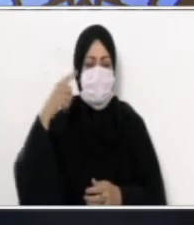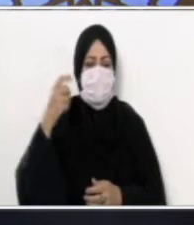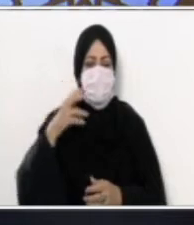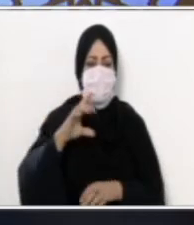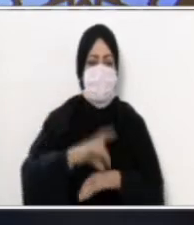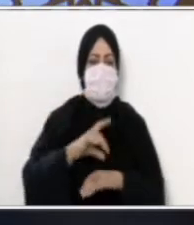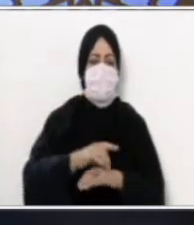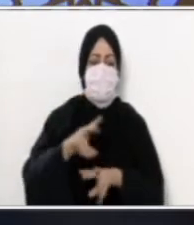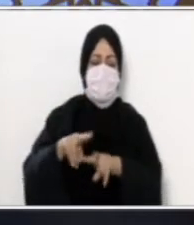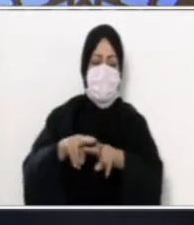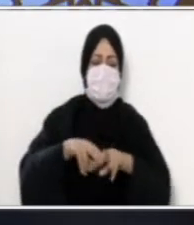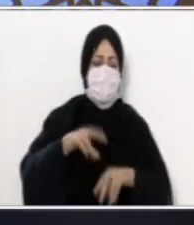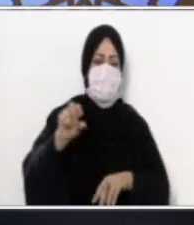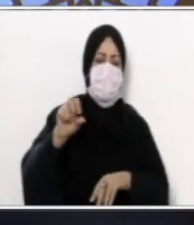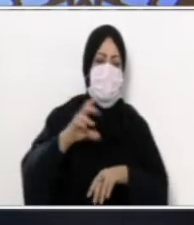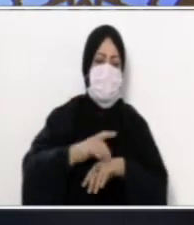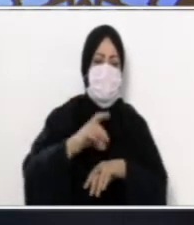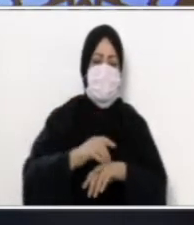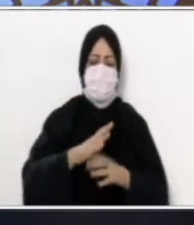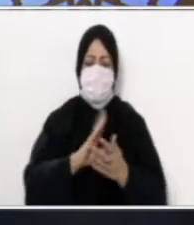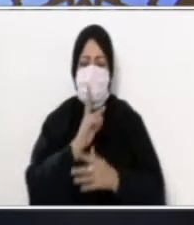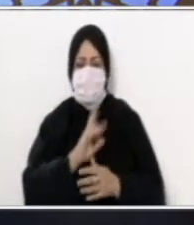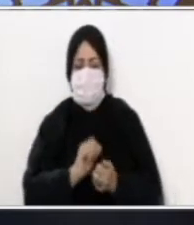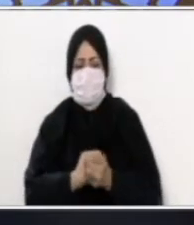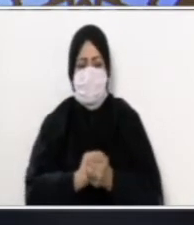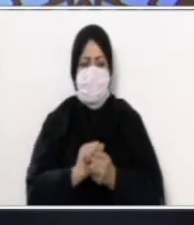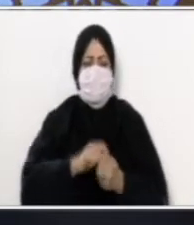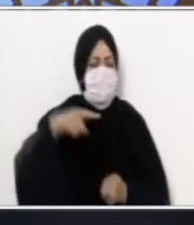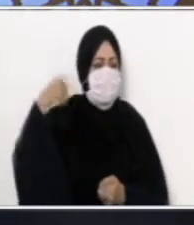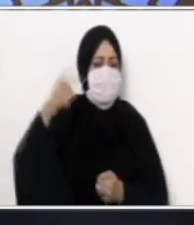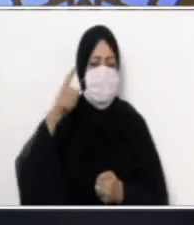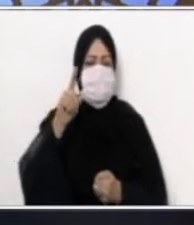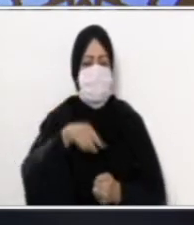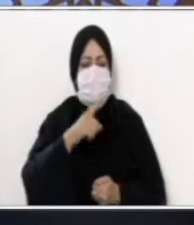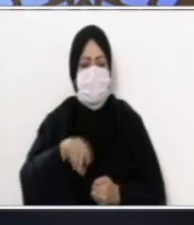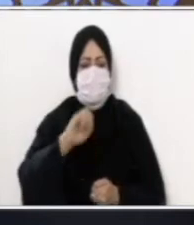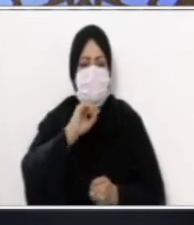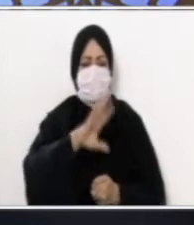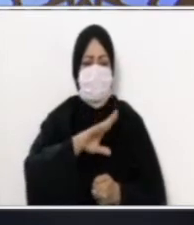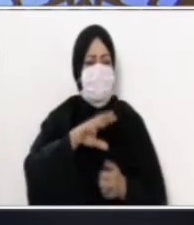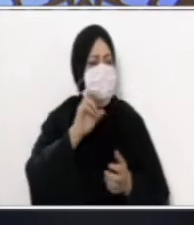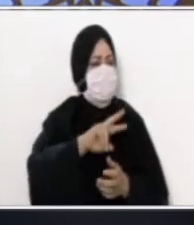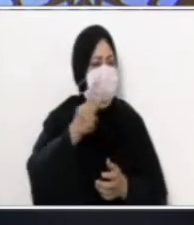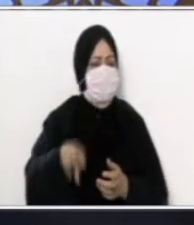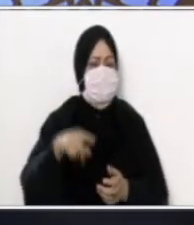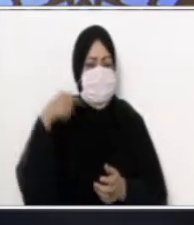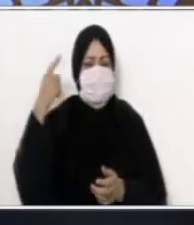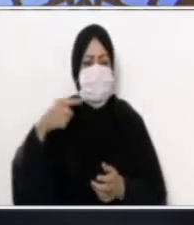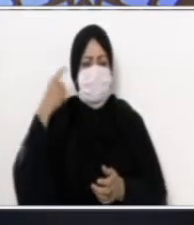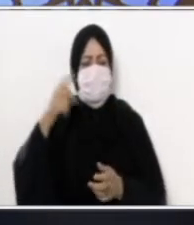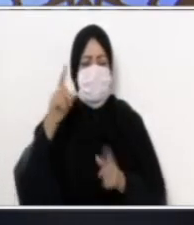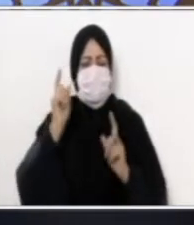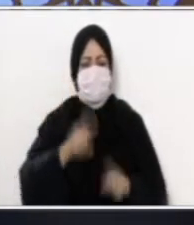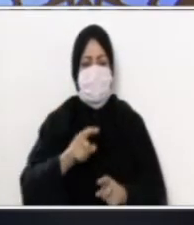مثلا الصيني سبحان الله ربك يجيب لي حاجه هيك تخليني نزيد الوسواس اكثر، هل يعني نغسل اني نعود او خلي لا كل شيء بينه وخليه